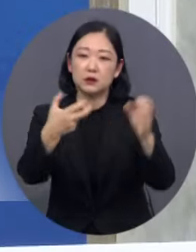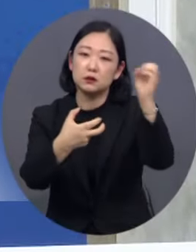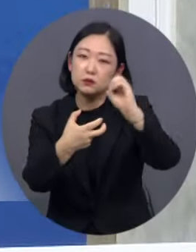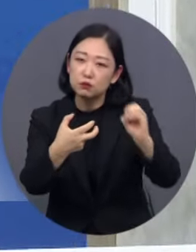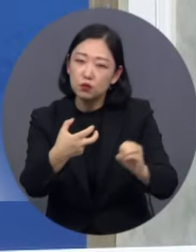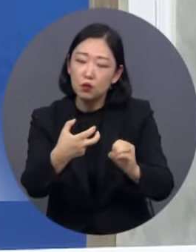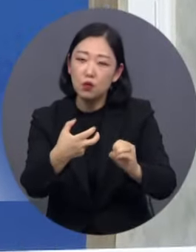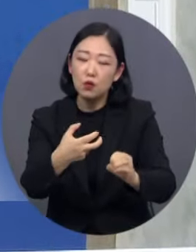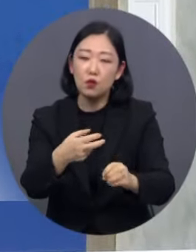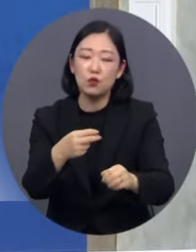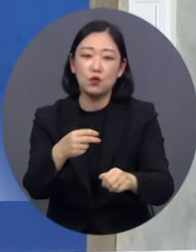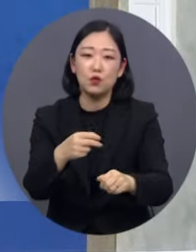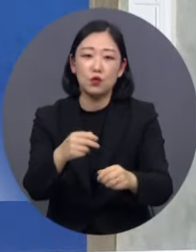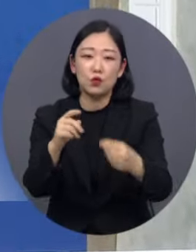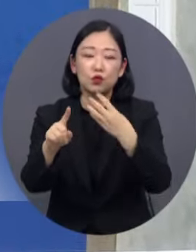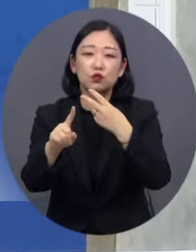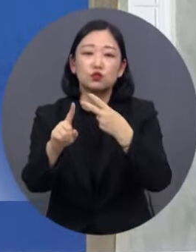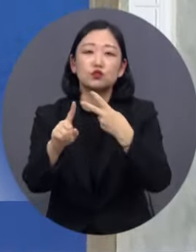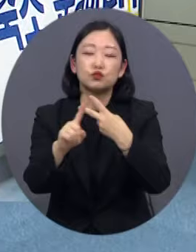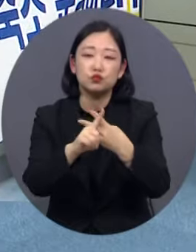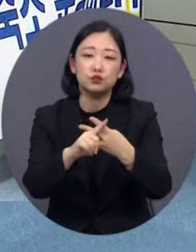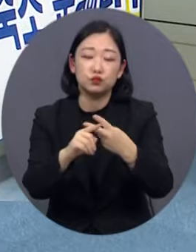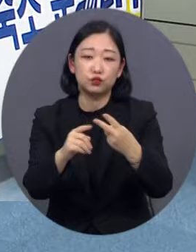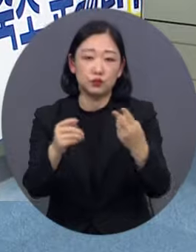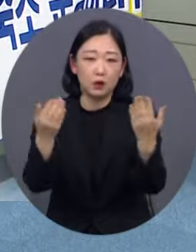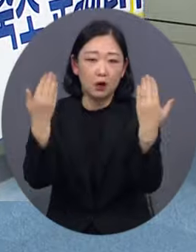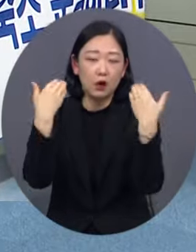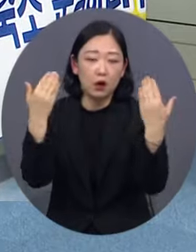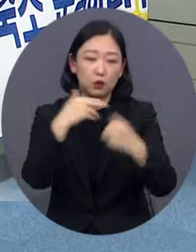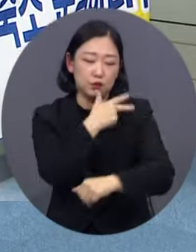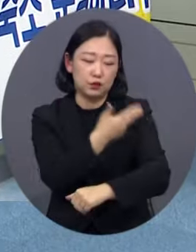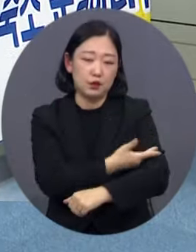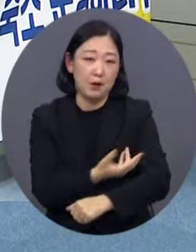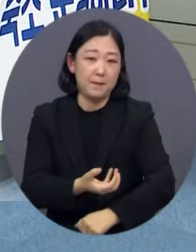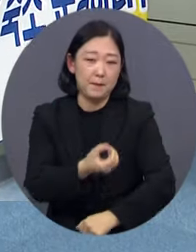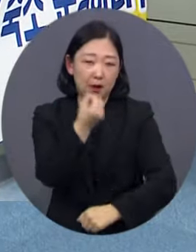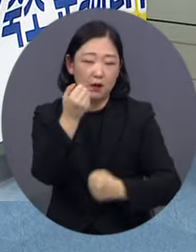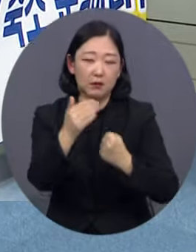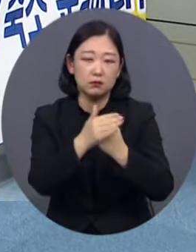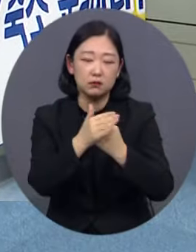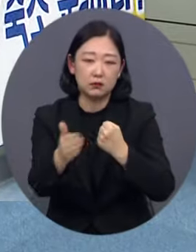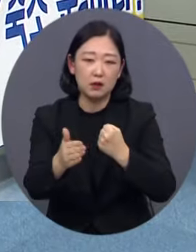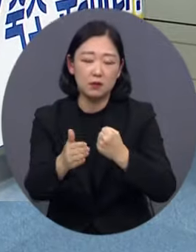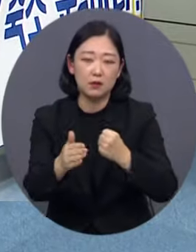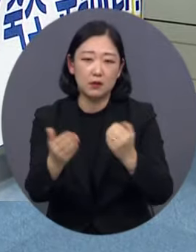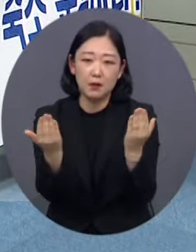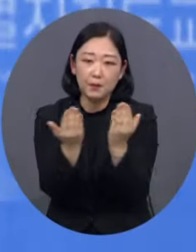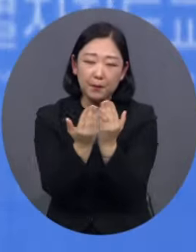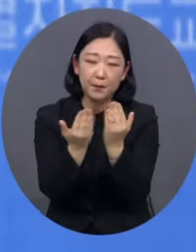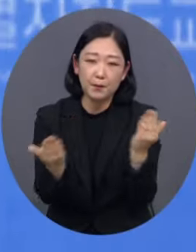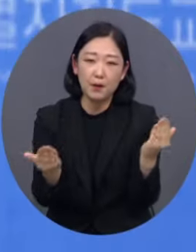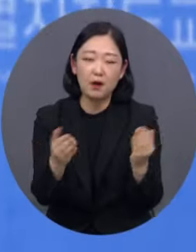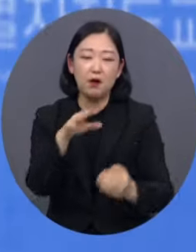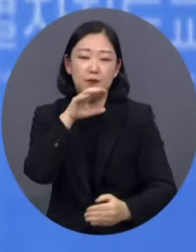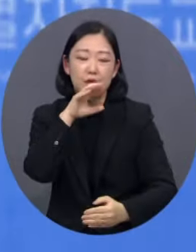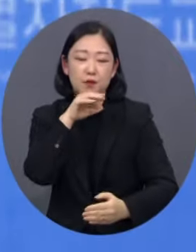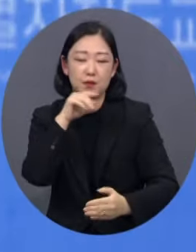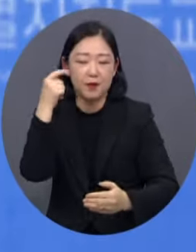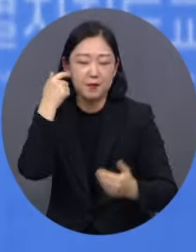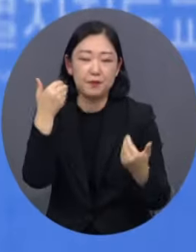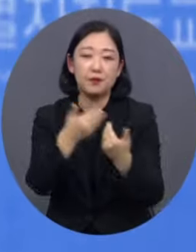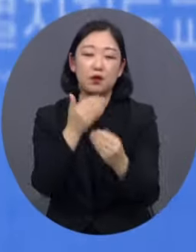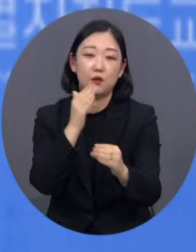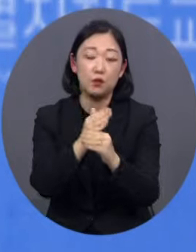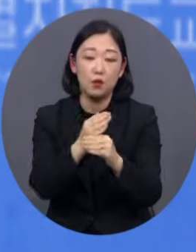70%가 중등교사 자격 소지자로 전교조가 교원 자격 검정령에 위배된다며 반발하는 상황. 또 관련